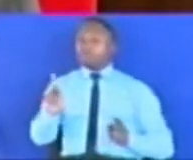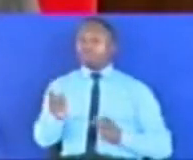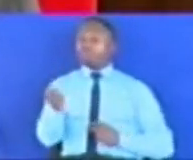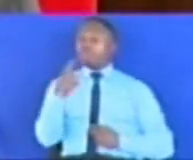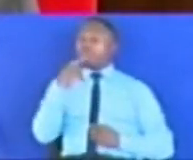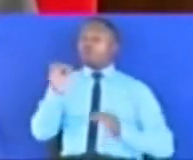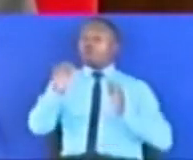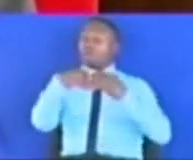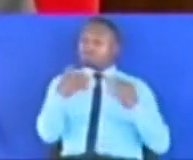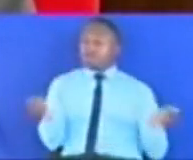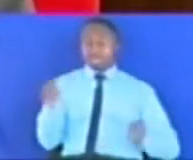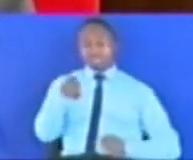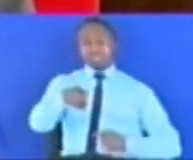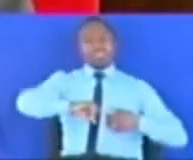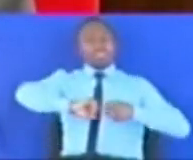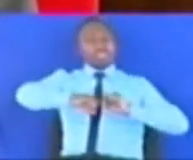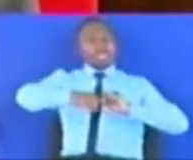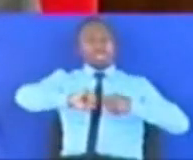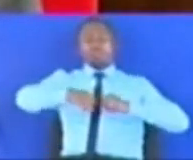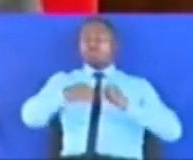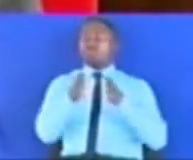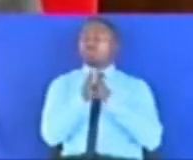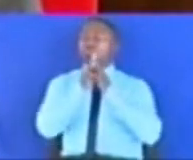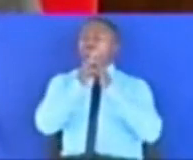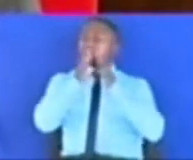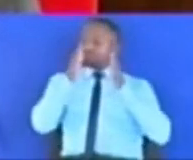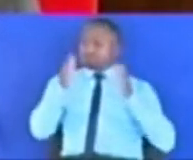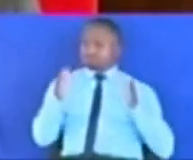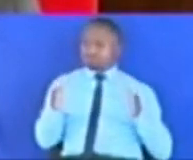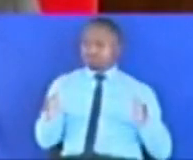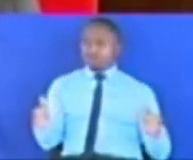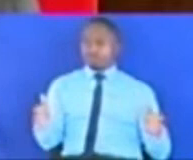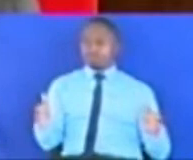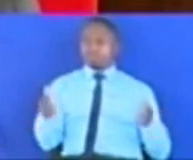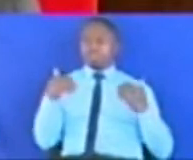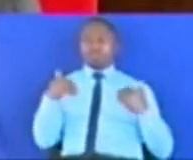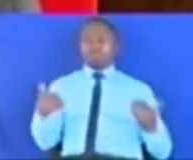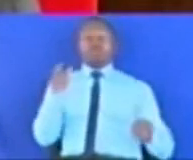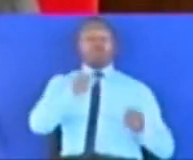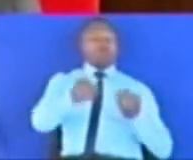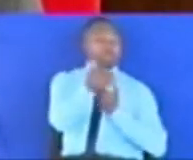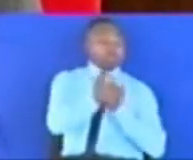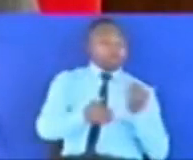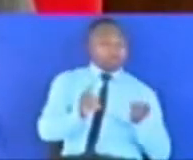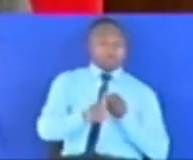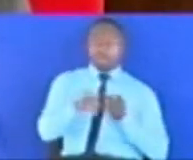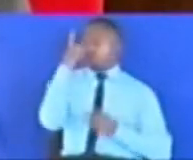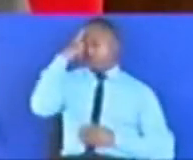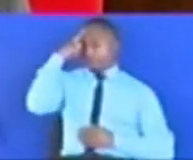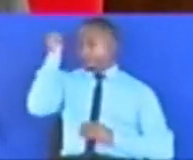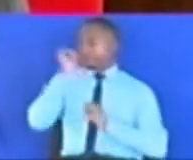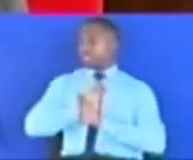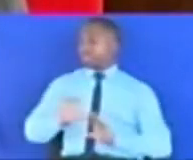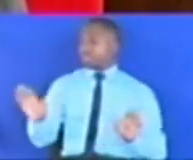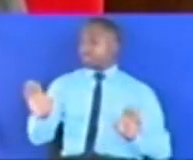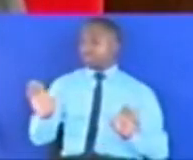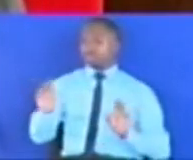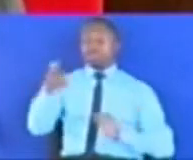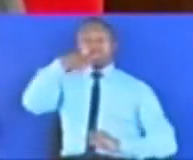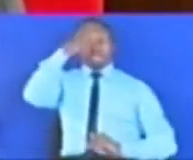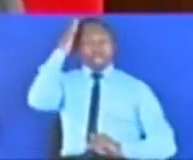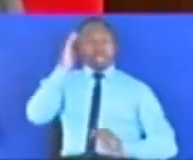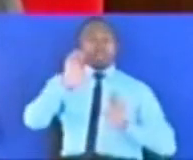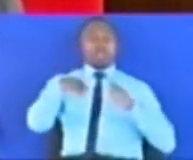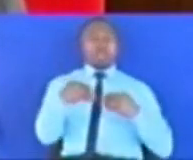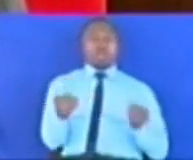madawa ni changamoto kubwa sana, na hii inafanya wananchi wasiamini serikali